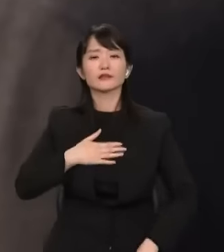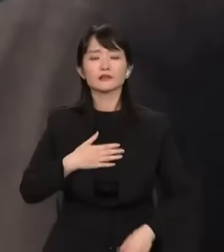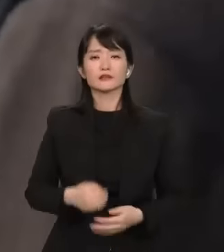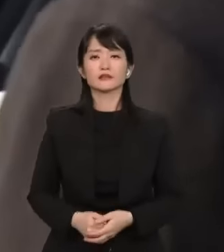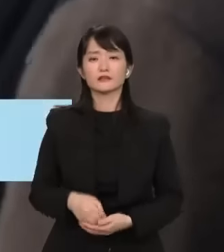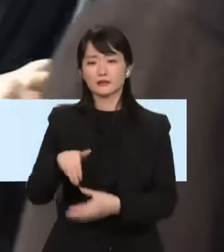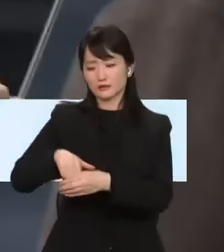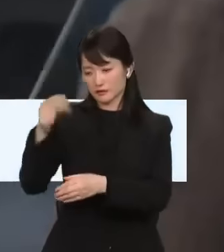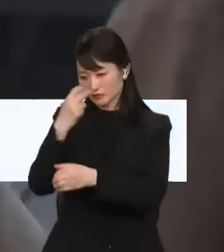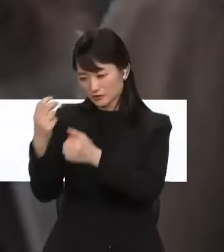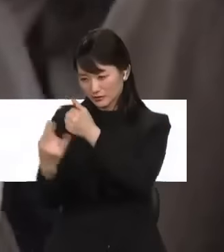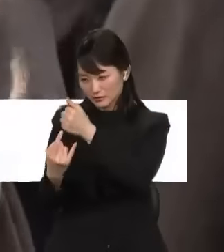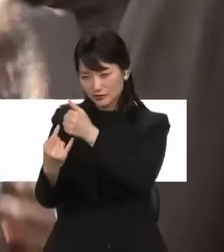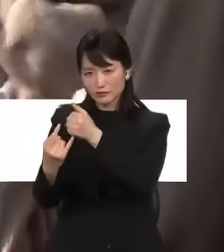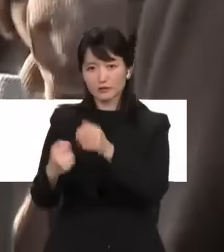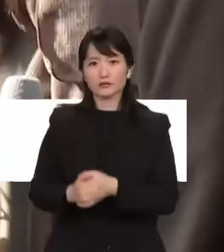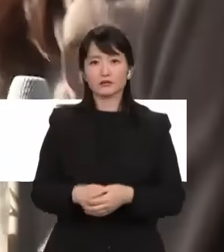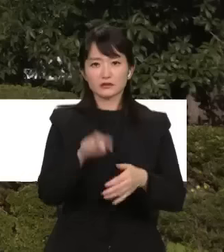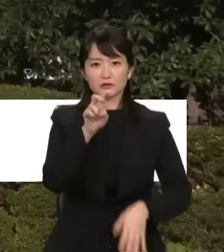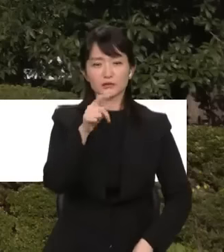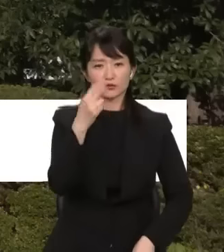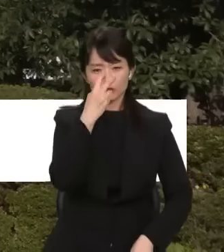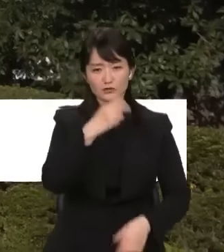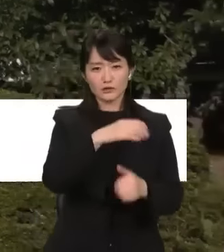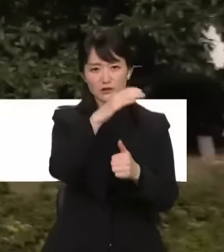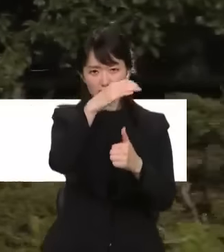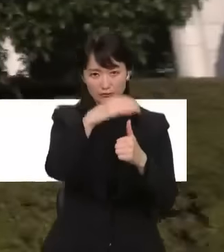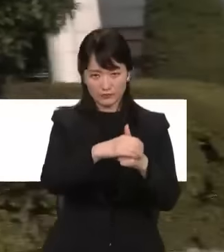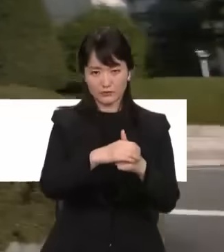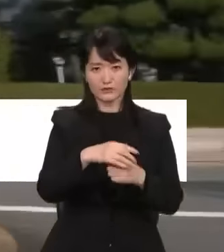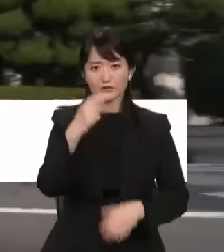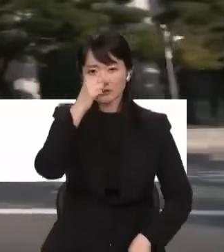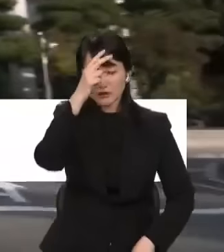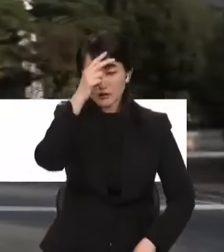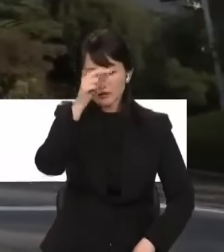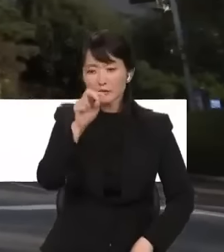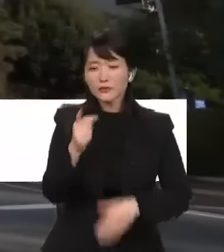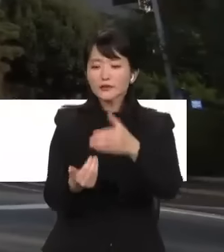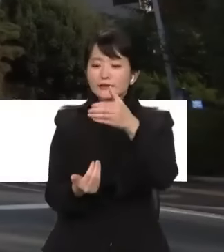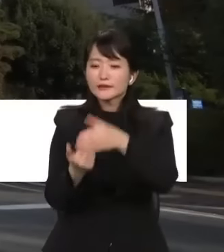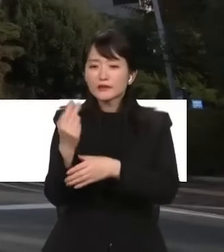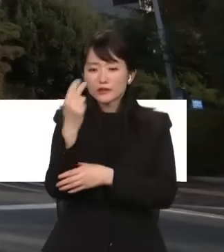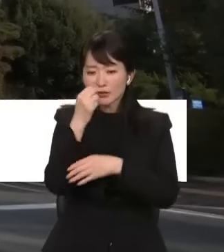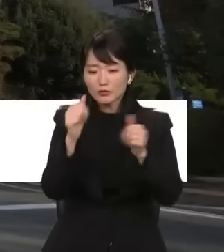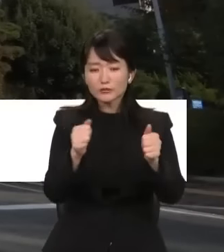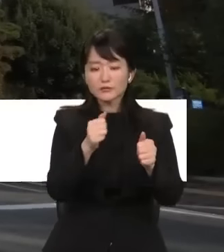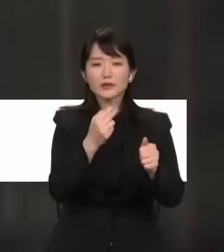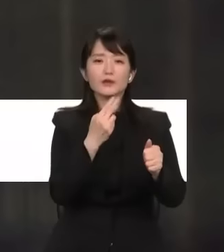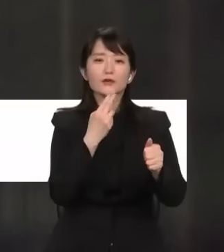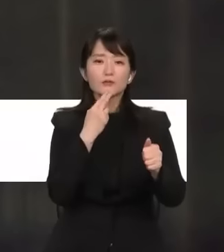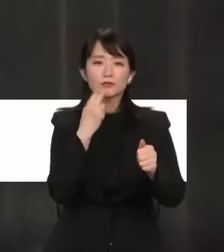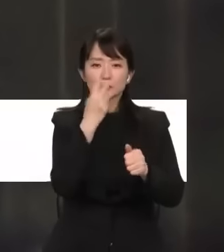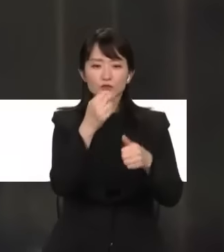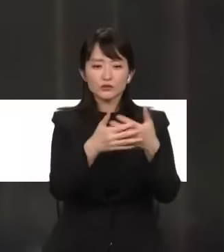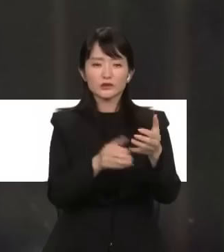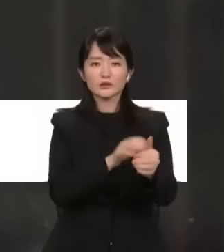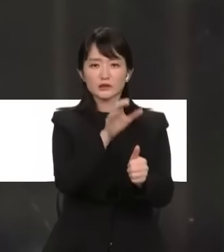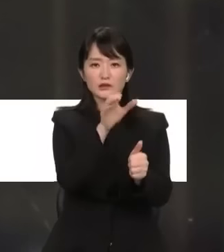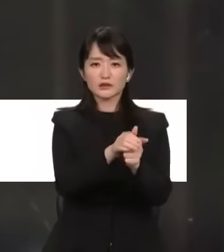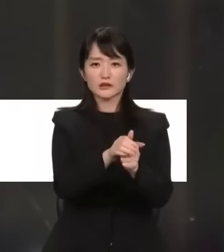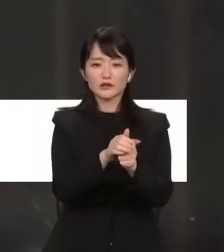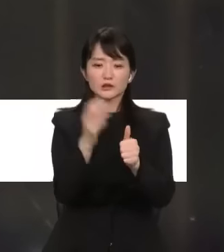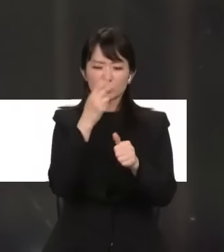명 씨를 검찰에 수사 의뢰했는데 검찰은 명 씨 사건을 검사 하나 없는 수사과에 배당해 늦장 수사